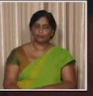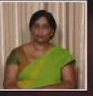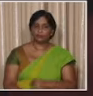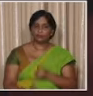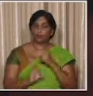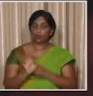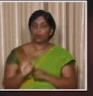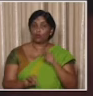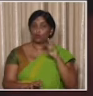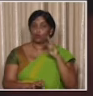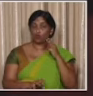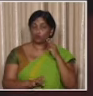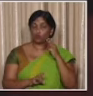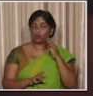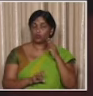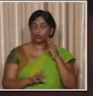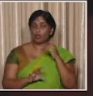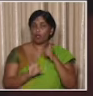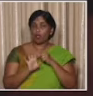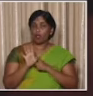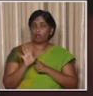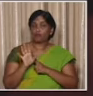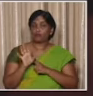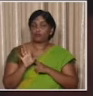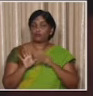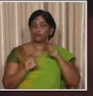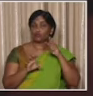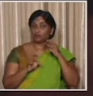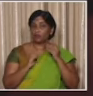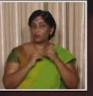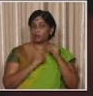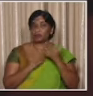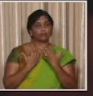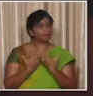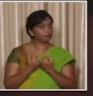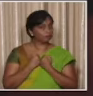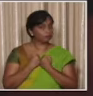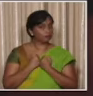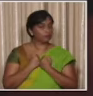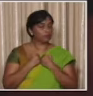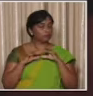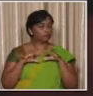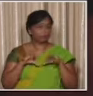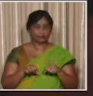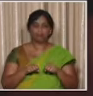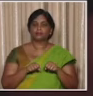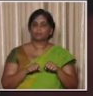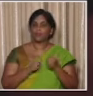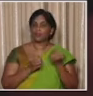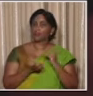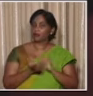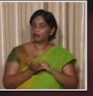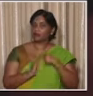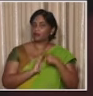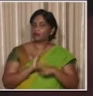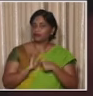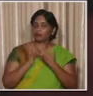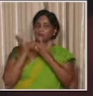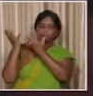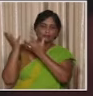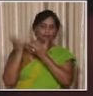අවුරුදු 300කට පමණ ශතවර්ෂ 3ක් පමණ අපෙන් උදුරාගත් උරුමය නැවත අපේ රටට